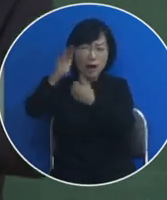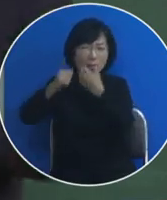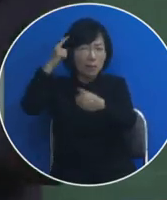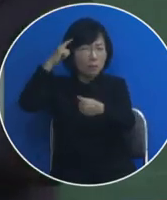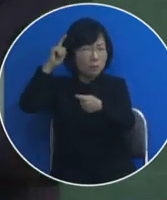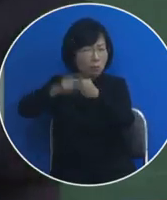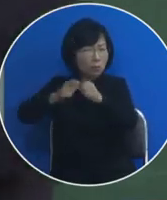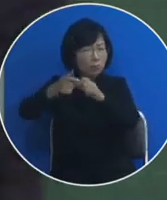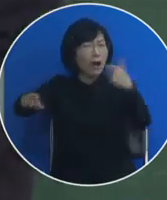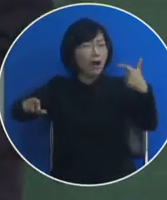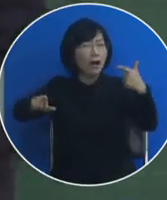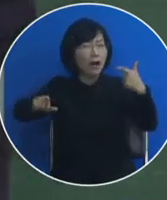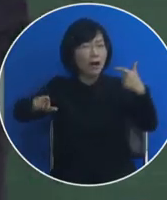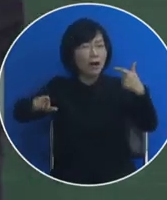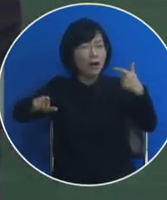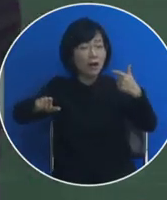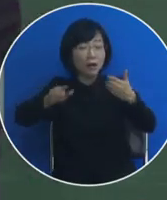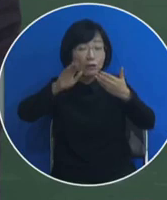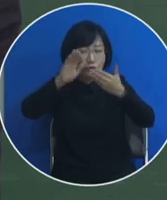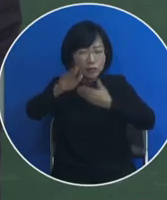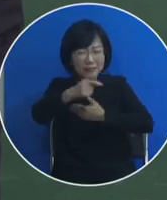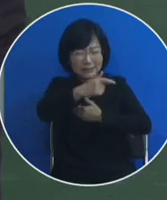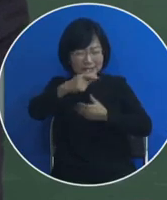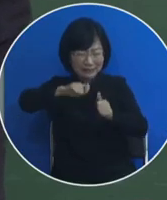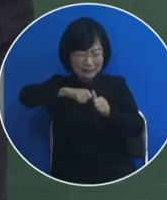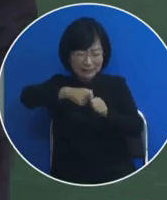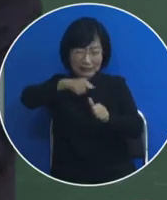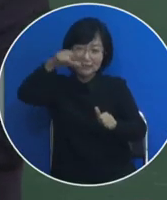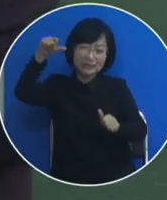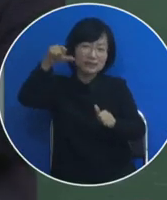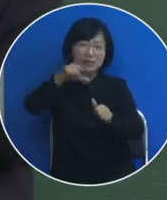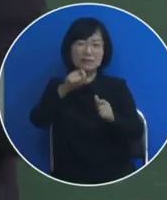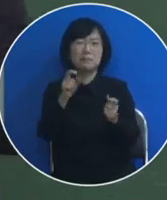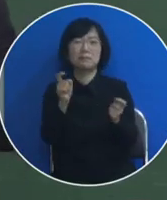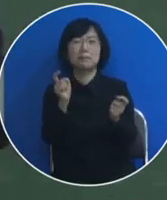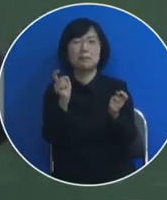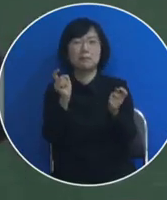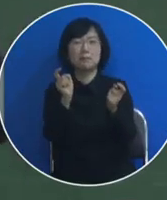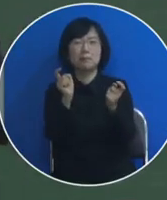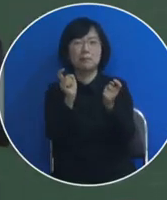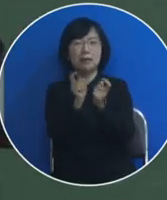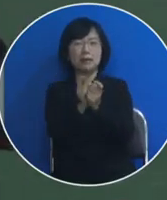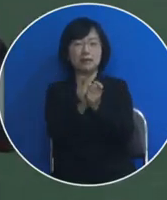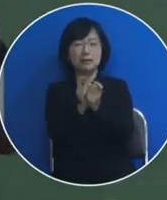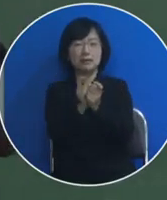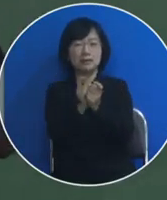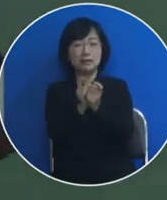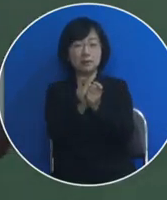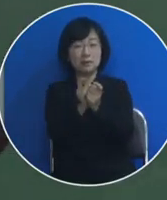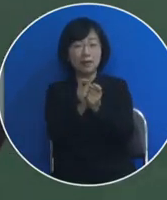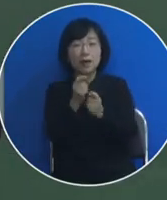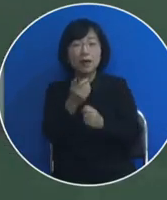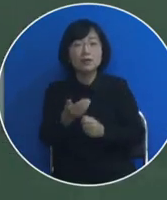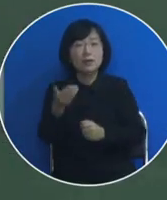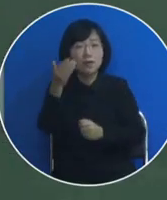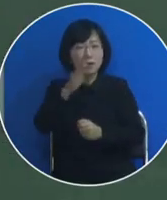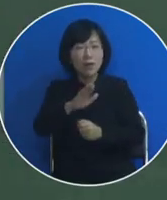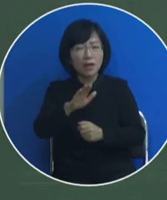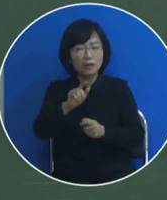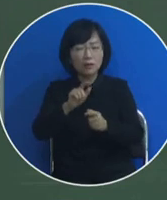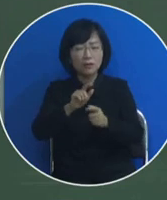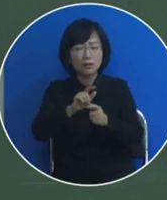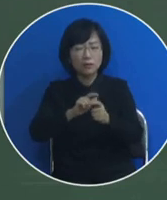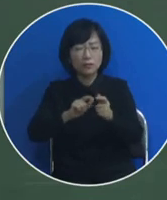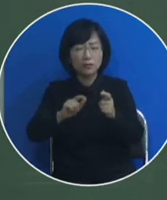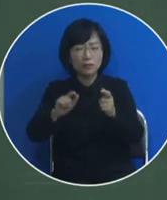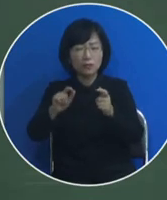awry of God's absolute. 그 이후에 굉장한 재난 왔어요. That's why afterwards tremendous disaster. 앞으로가 더 문제입니다. And their future was a bigger problem. 그렇죠? Isn't